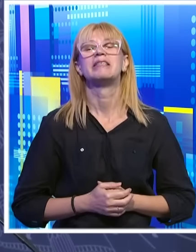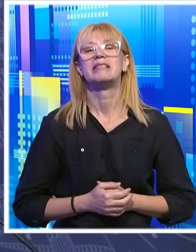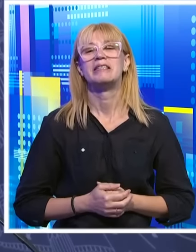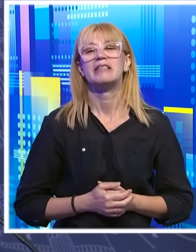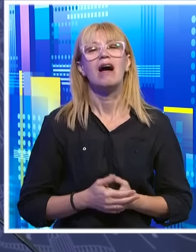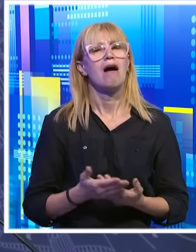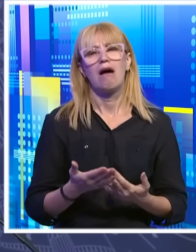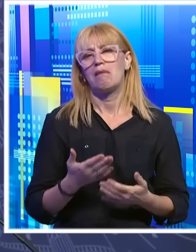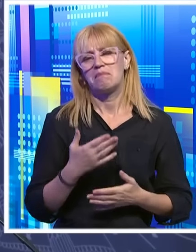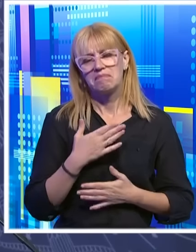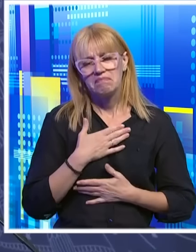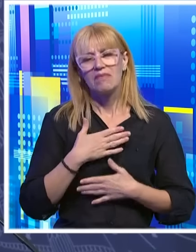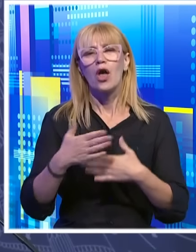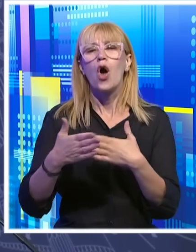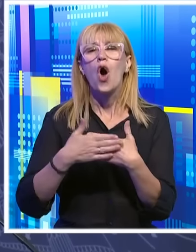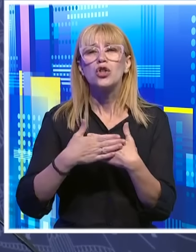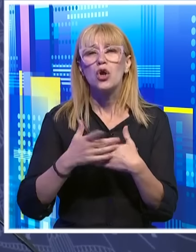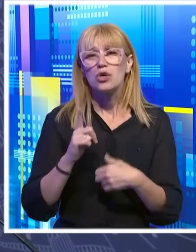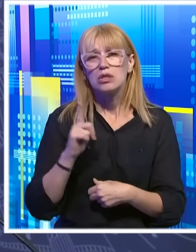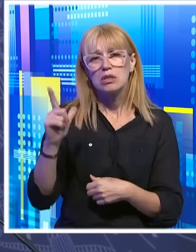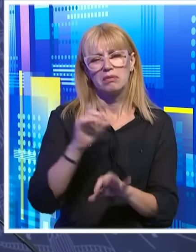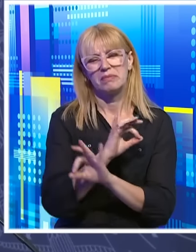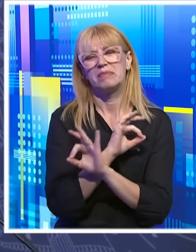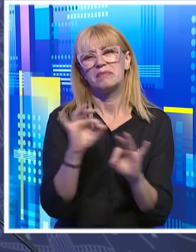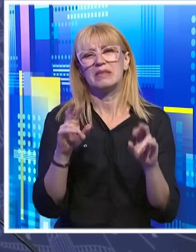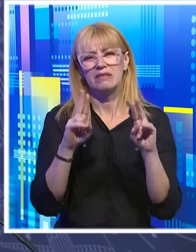naši odnosi su izuzetno, izuzetno dobri i